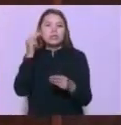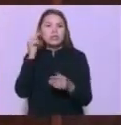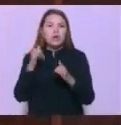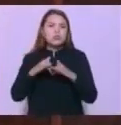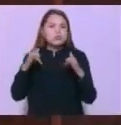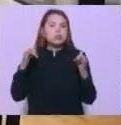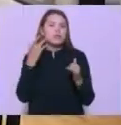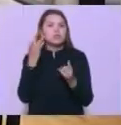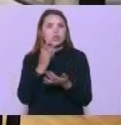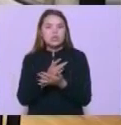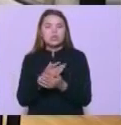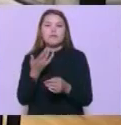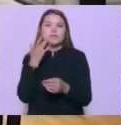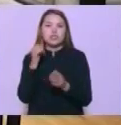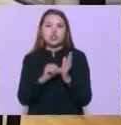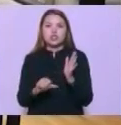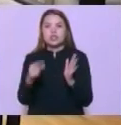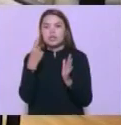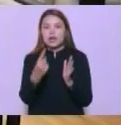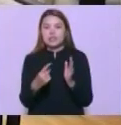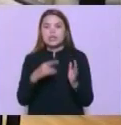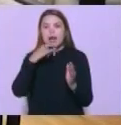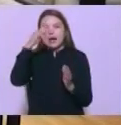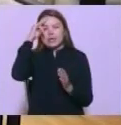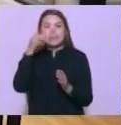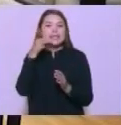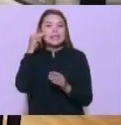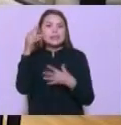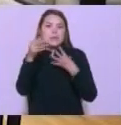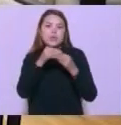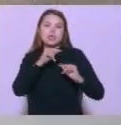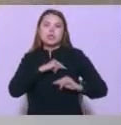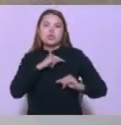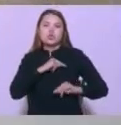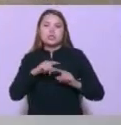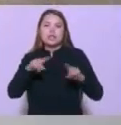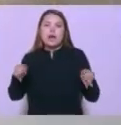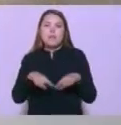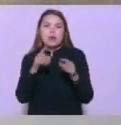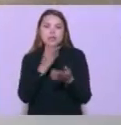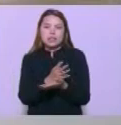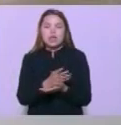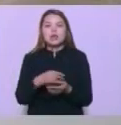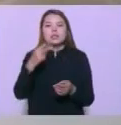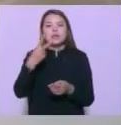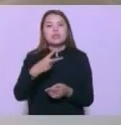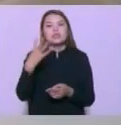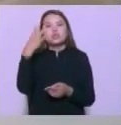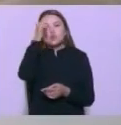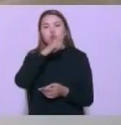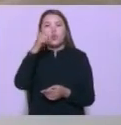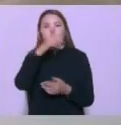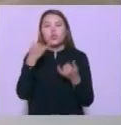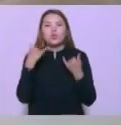В регионе успешно функционирует 61 казахстанско-китайская совместная компания. За январь-май 2024 года